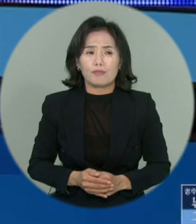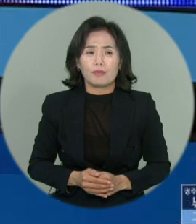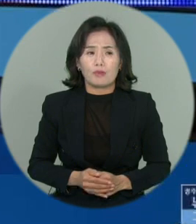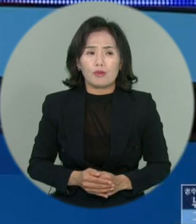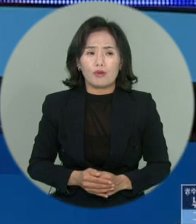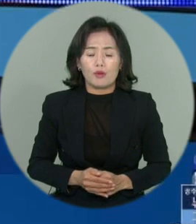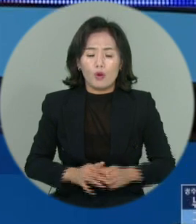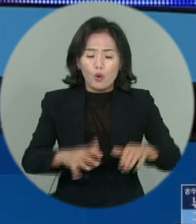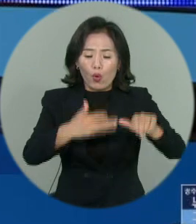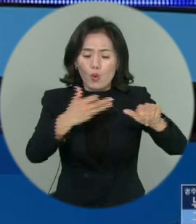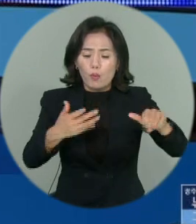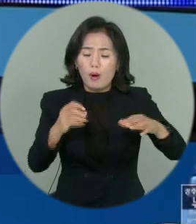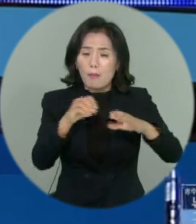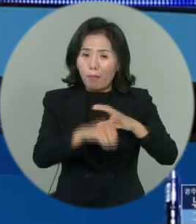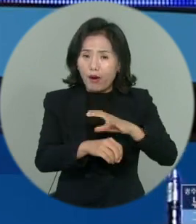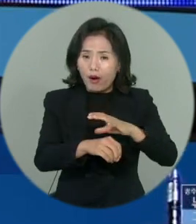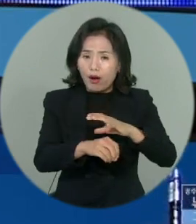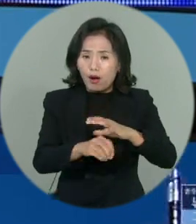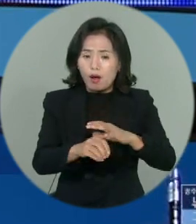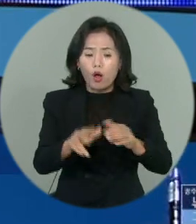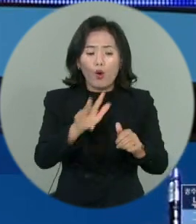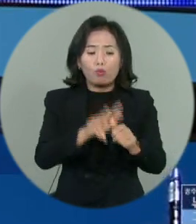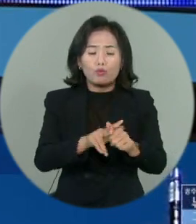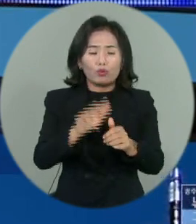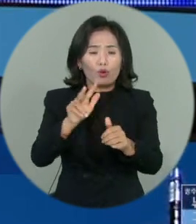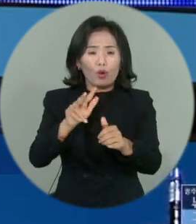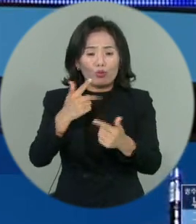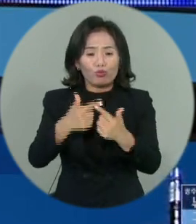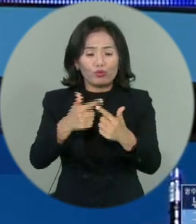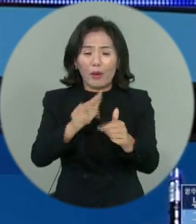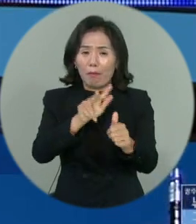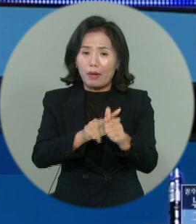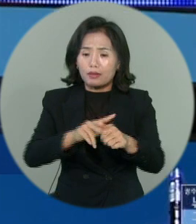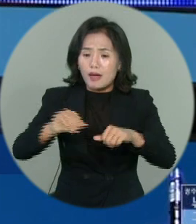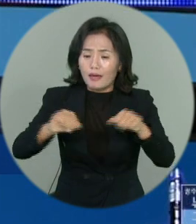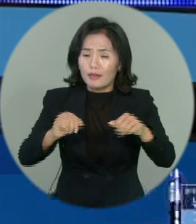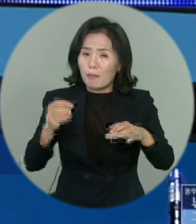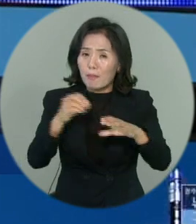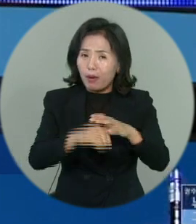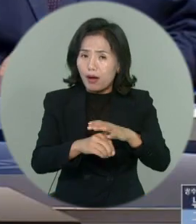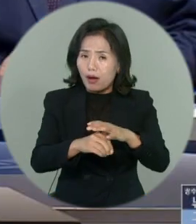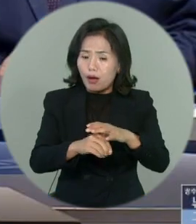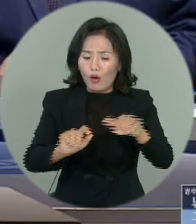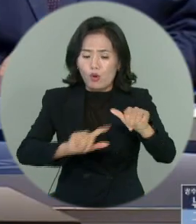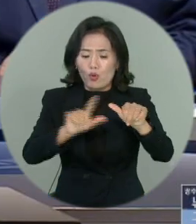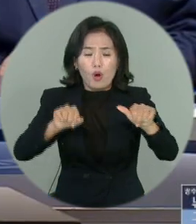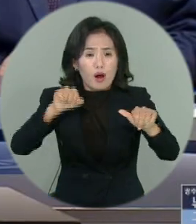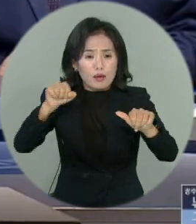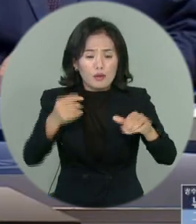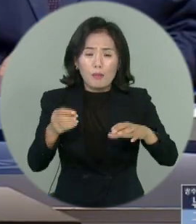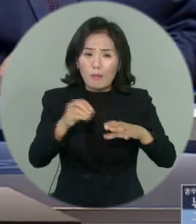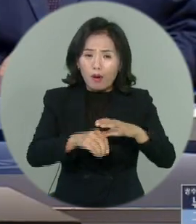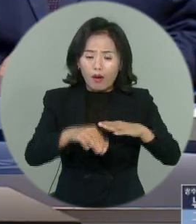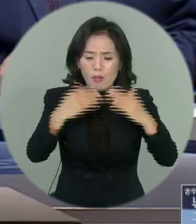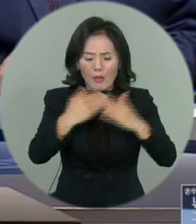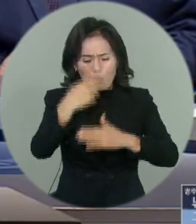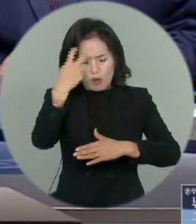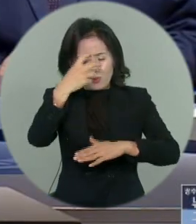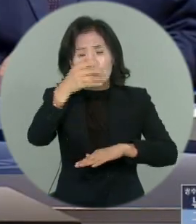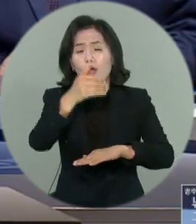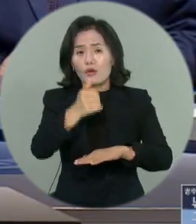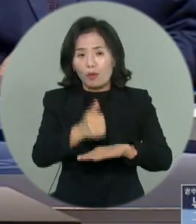전문에 일파를 넣어야 되냐 부마 항쟁을 넣어야 되냐 뭐 저 월 항쟁을 넣어야 되냐 쭉 조사를 해